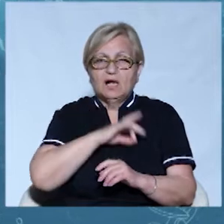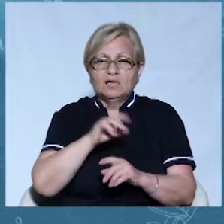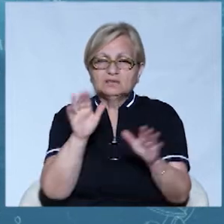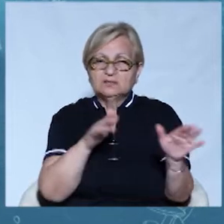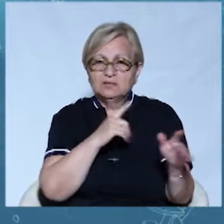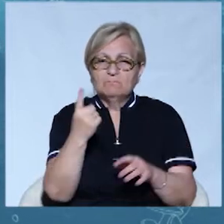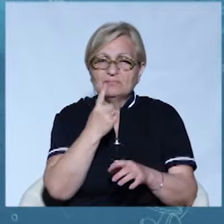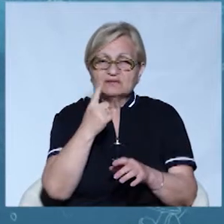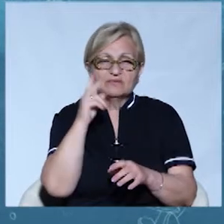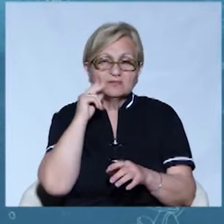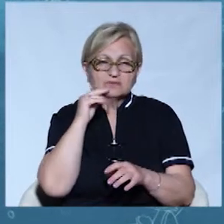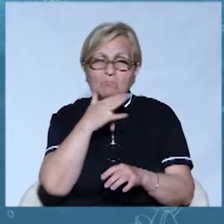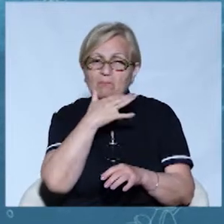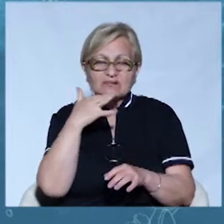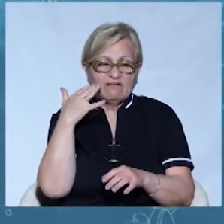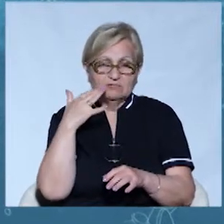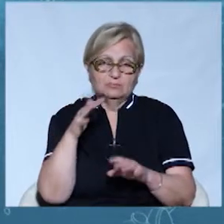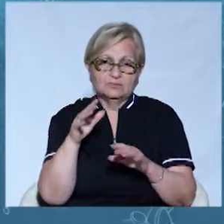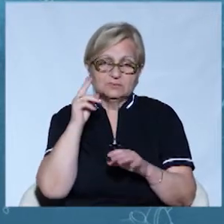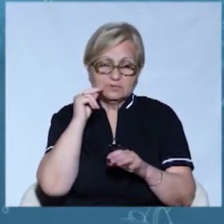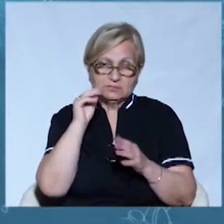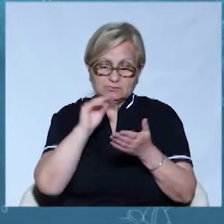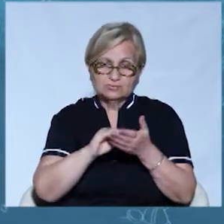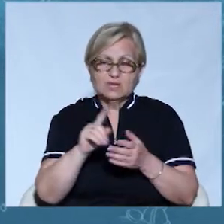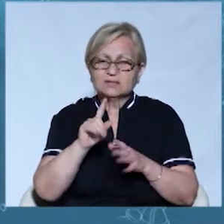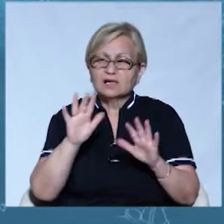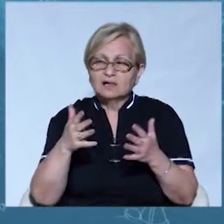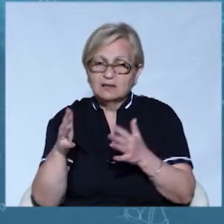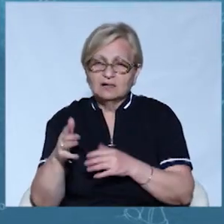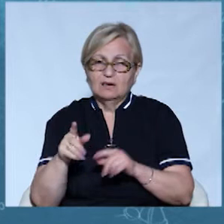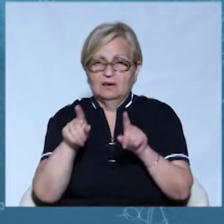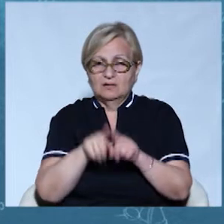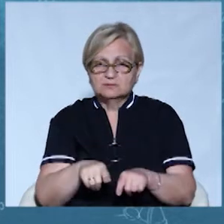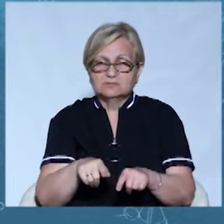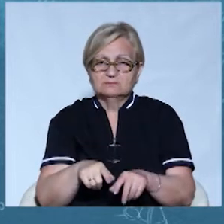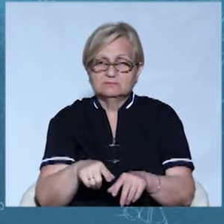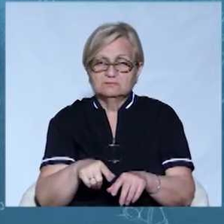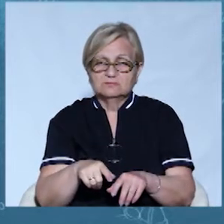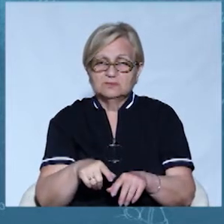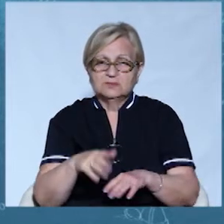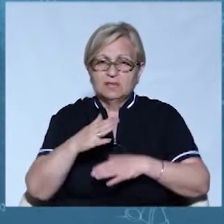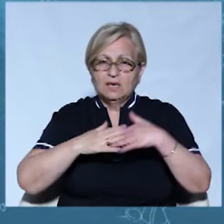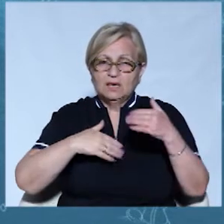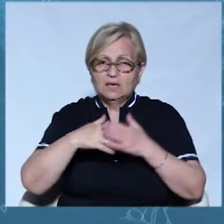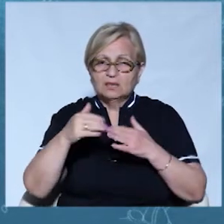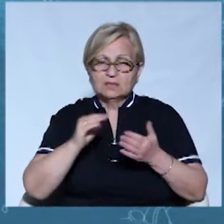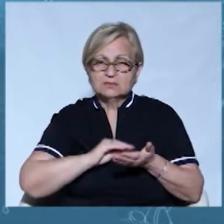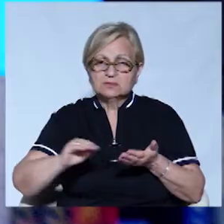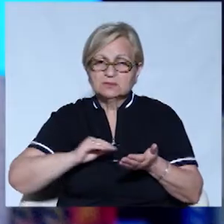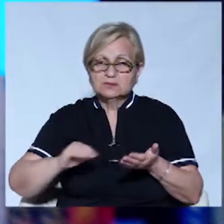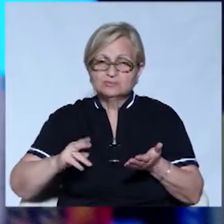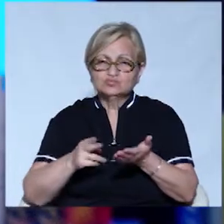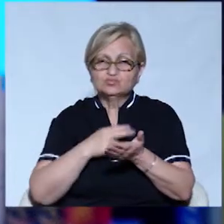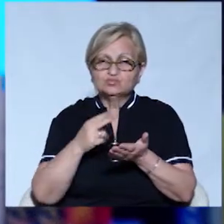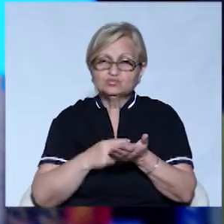რიცხვში და გვიანბე რა გადაგხდათ ერთად. ასევე ხელნაწერი ჟურნალისტვის